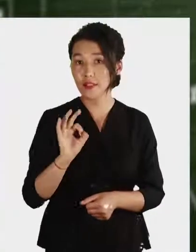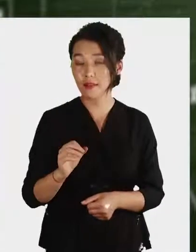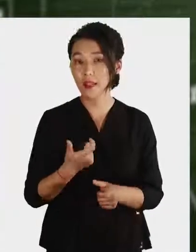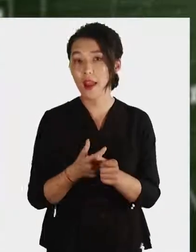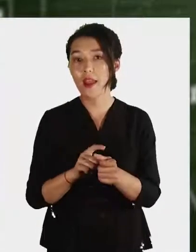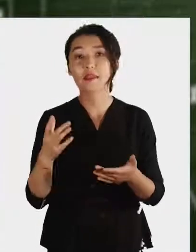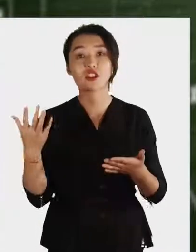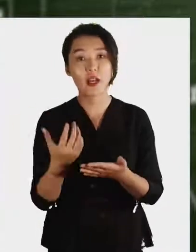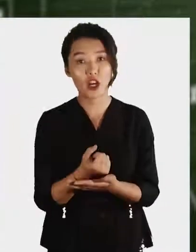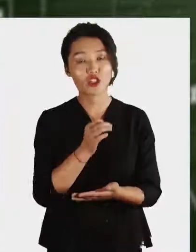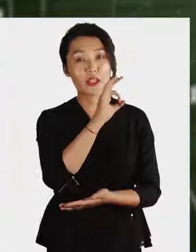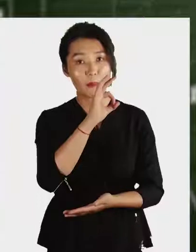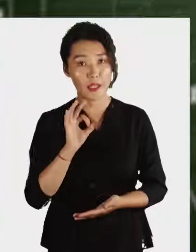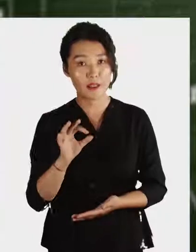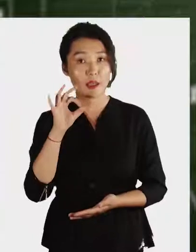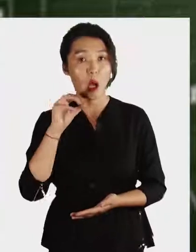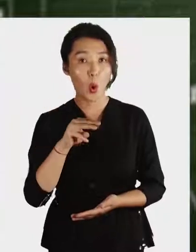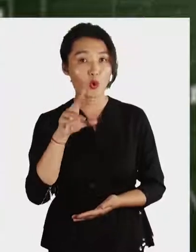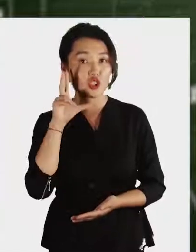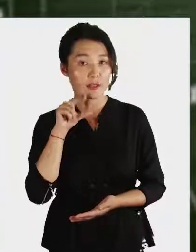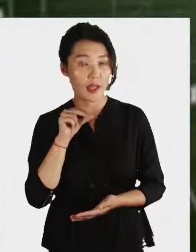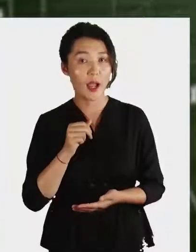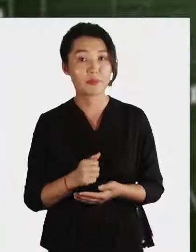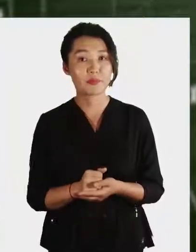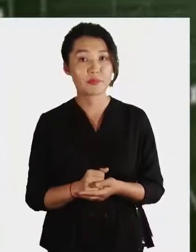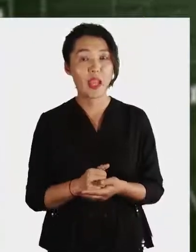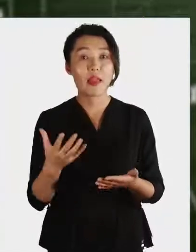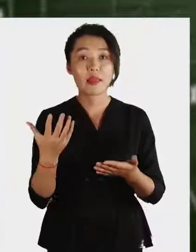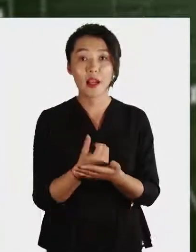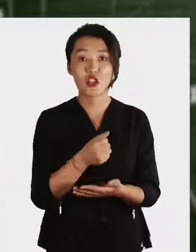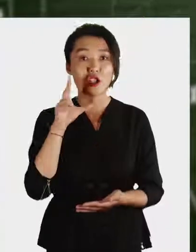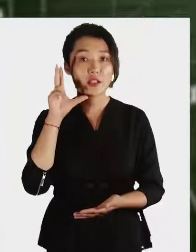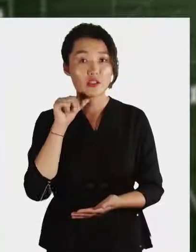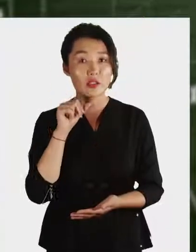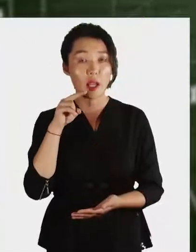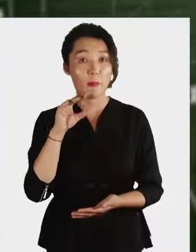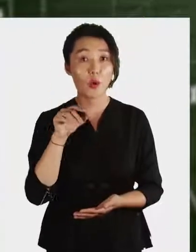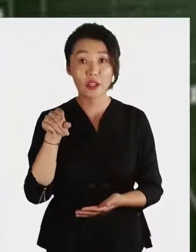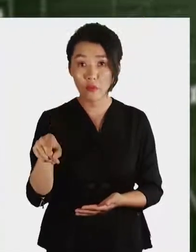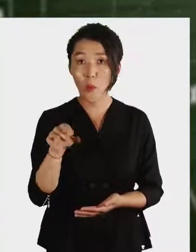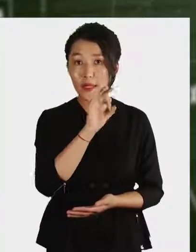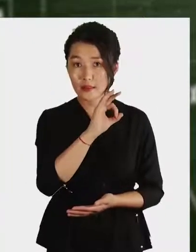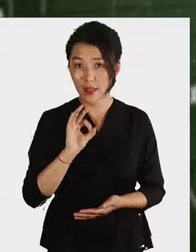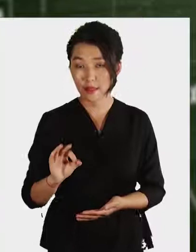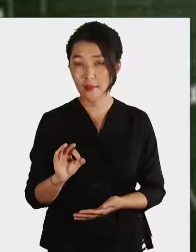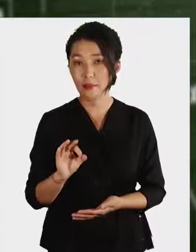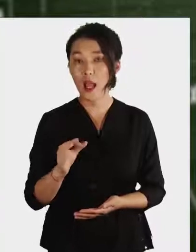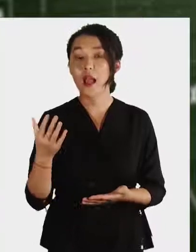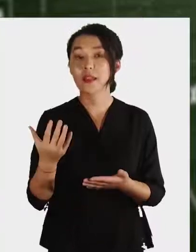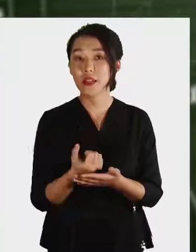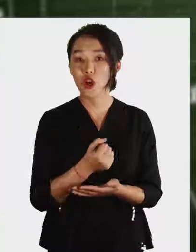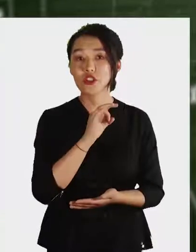Это нахождение процента от числа, нахождение числа по его процентам и